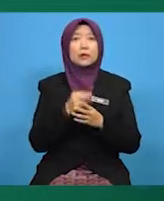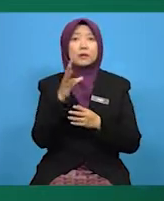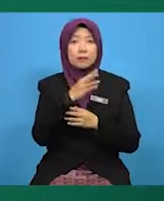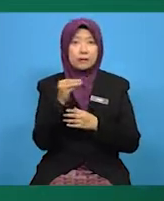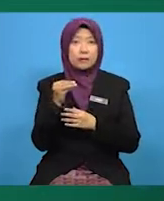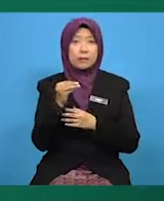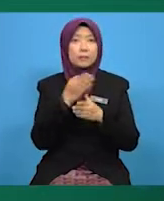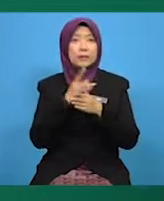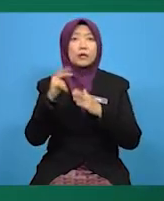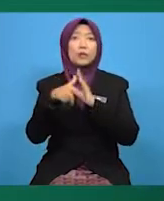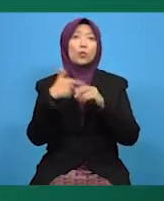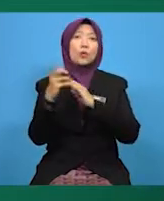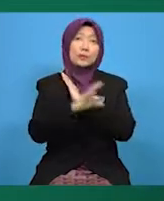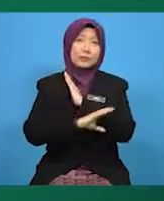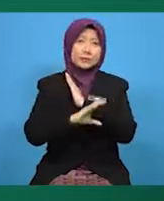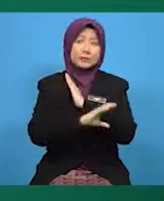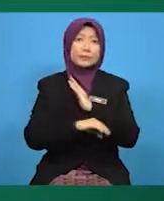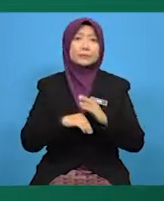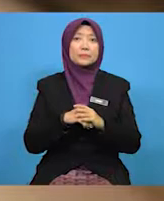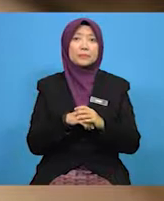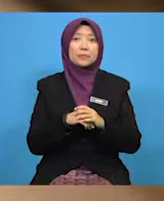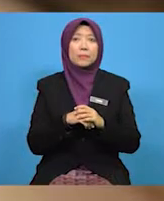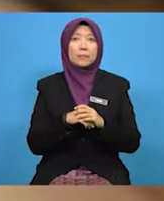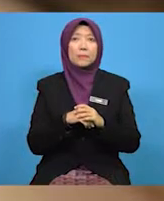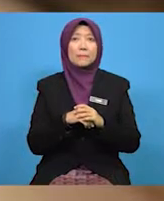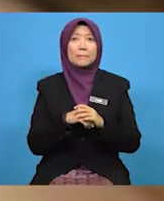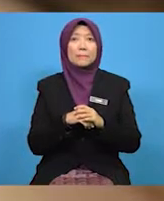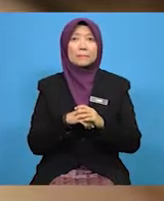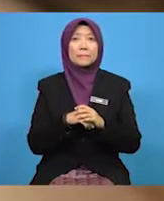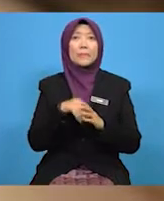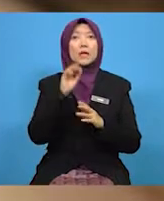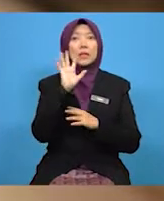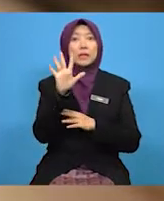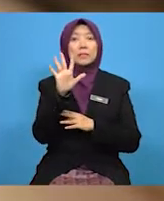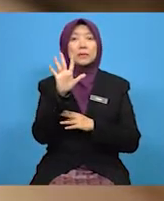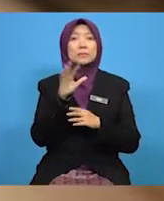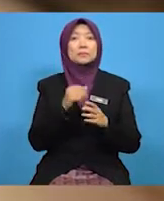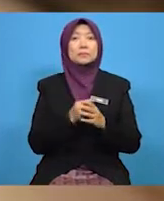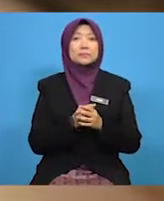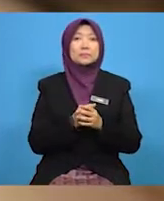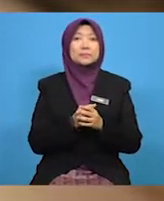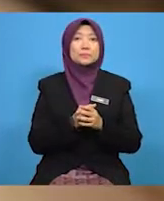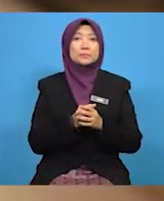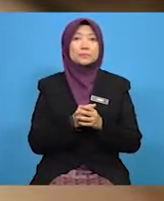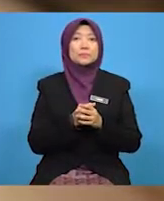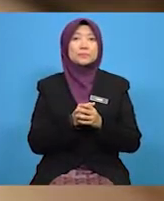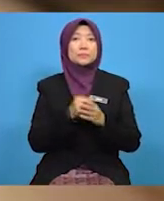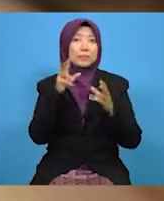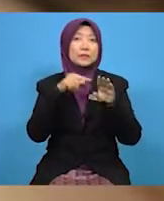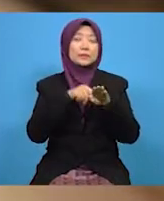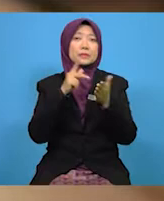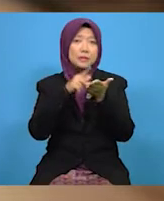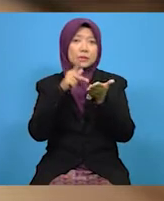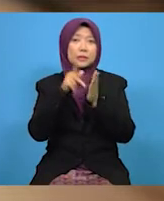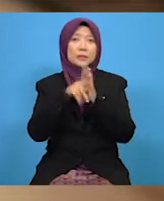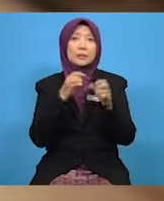kerajaan dan sektor luar negeri. Jom kita kenal pasti lima komponen yang terlibat semasa